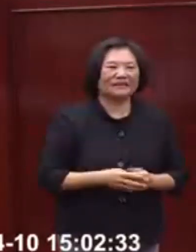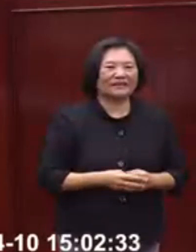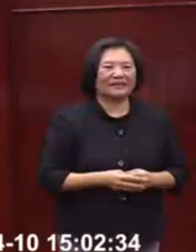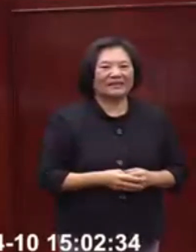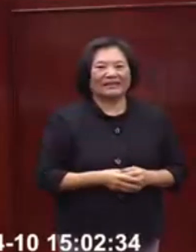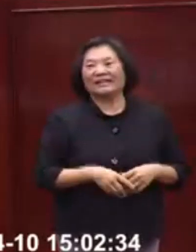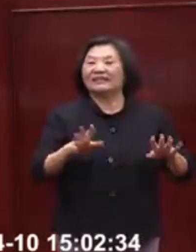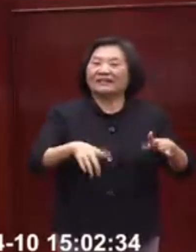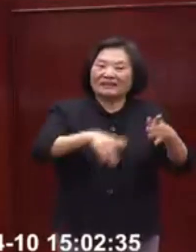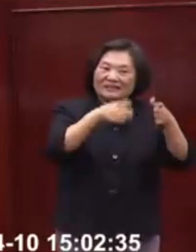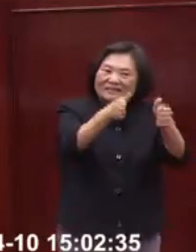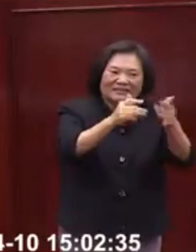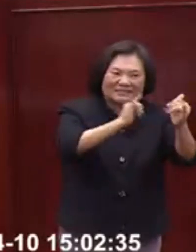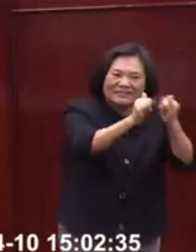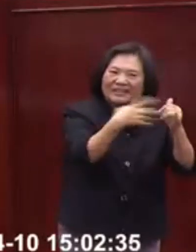有一点哦，